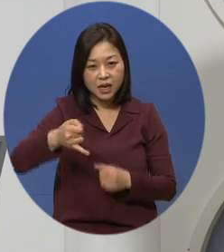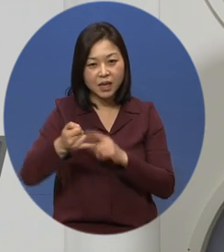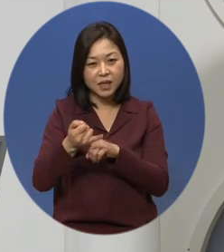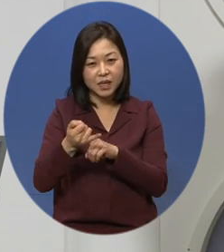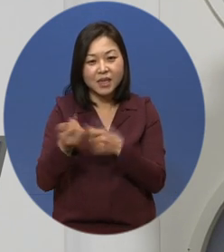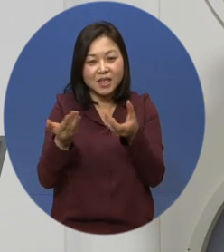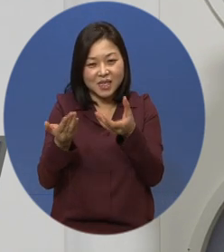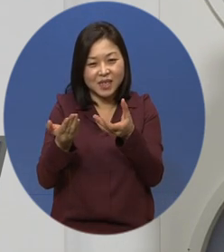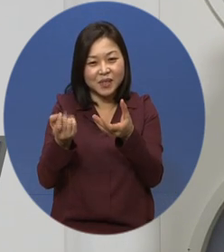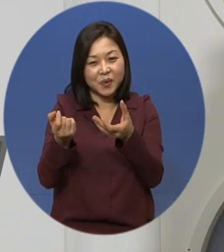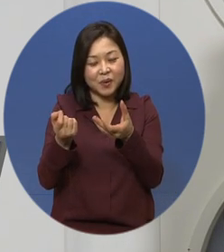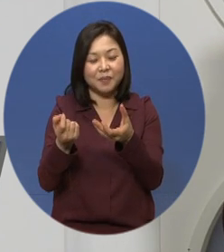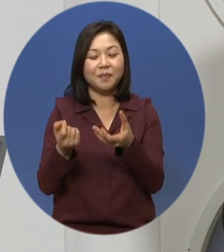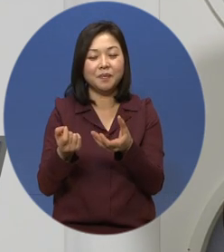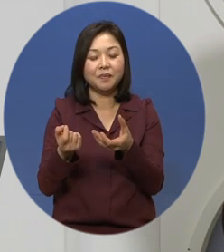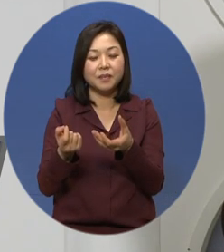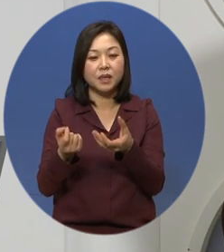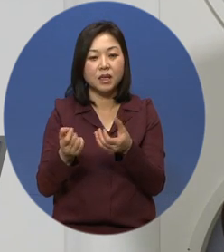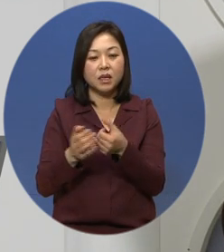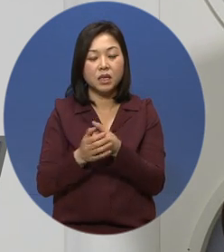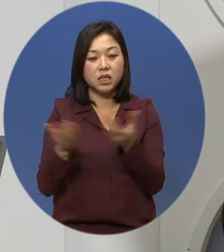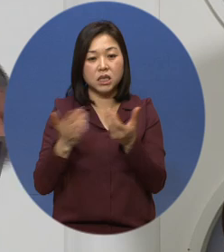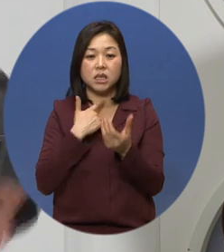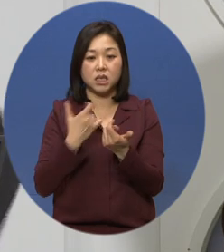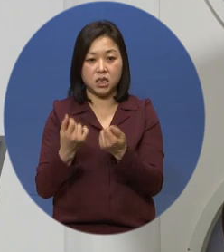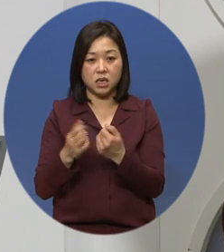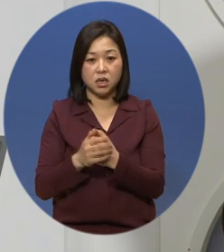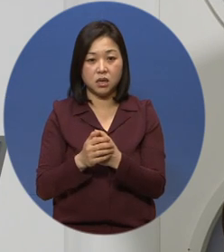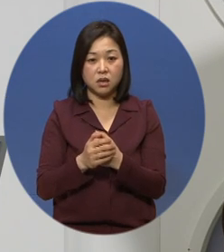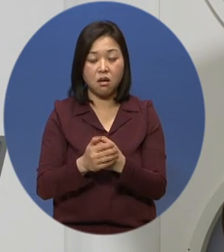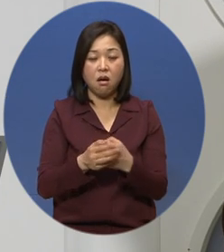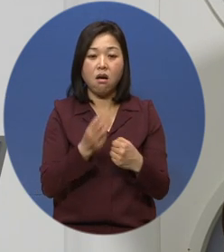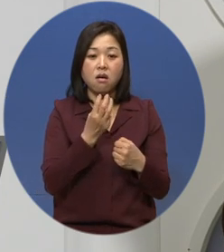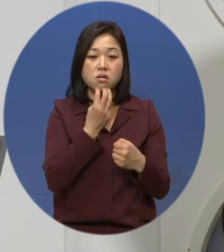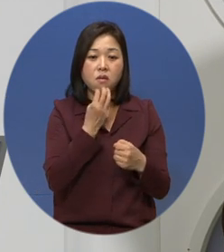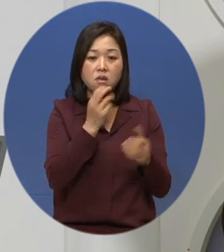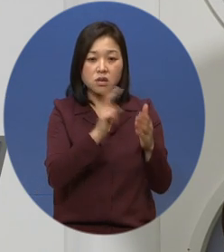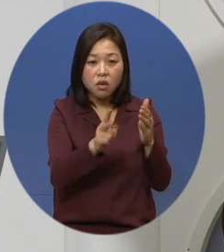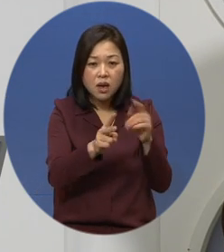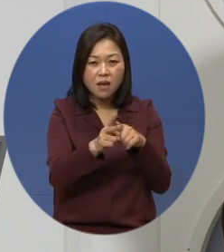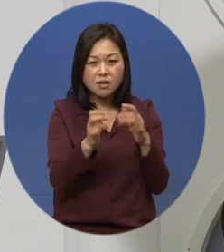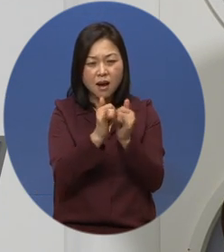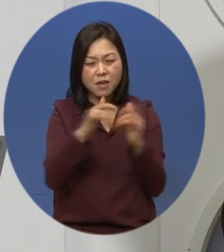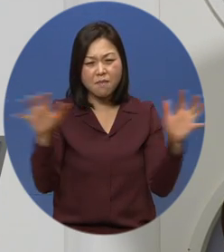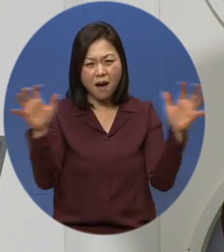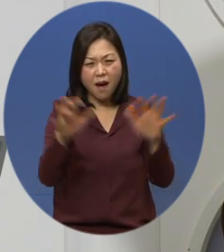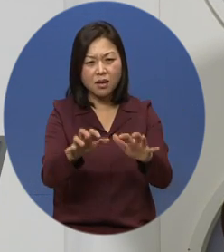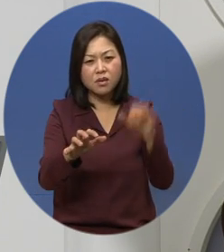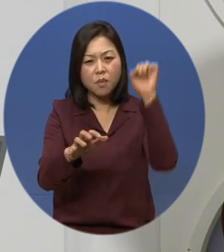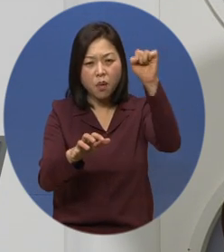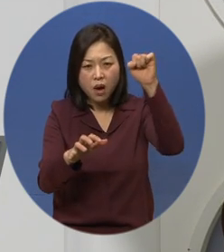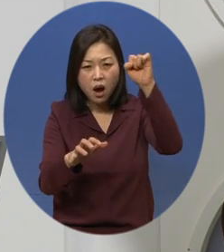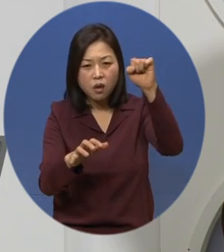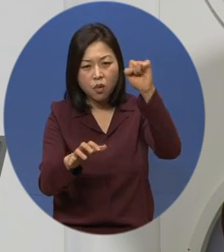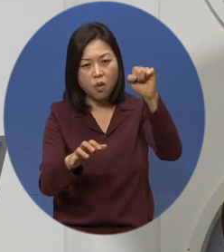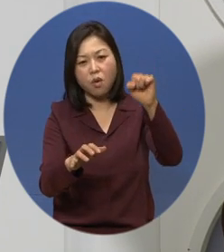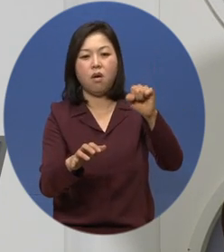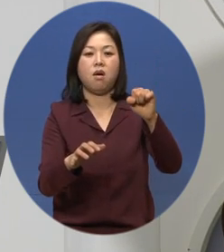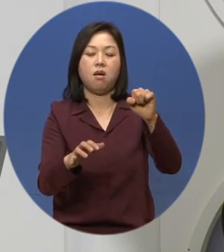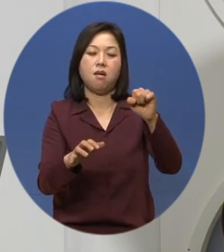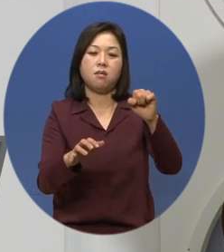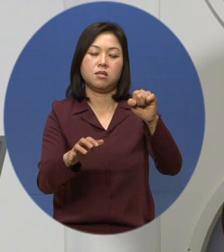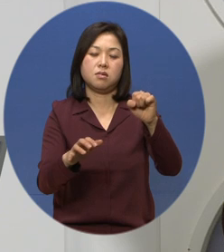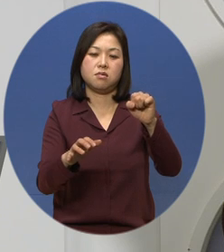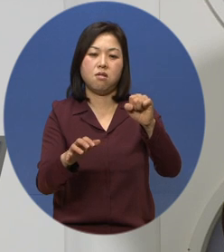때문에 어 근데 소유의 갔더니 뭐 어마어마한 사람들이 모여서 시위를 하고 어 정격